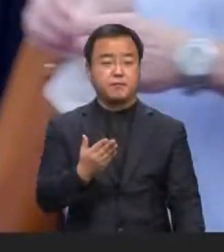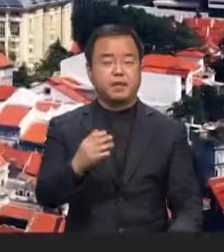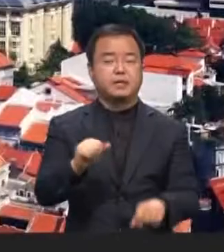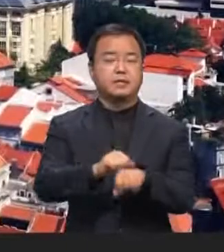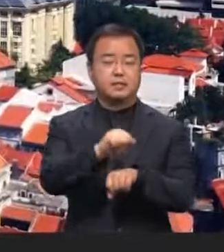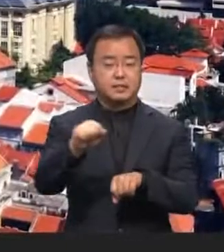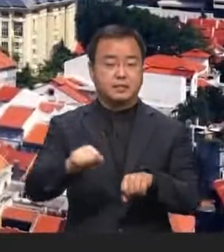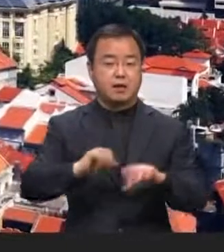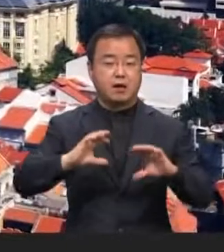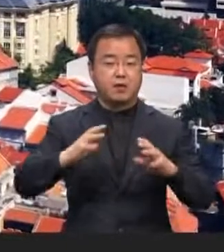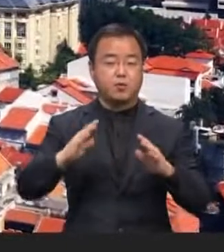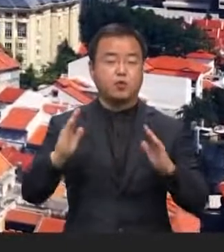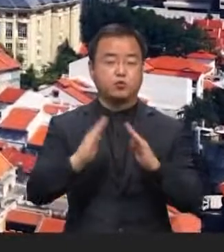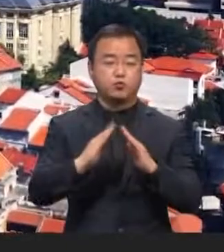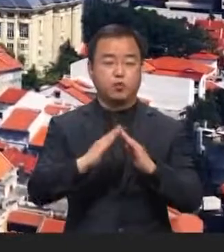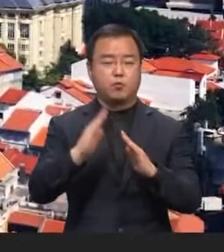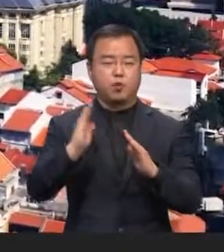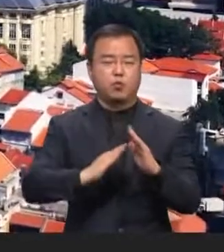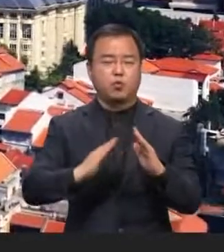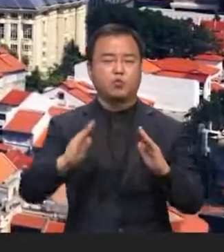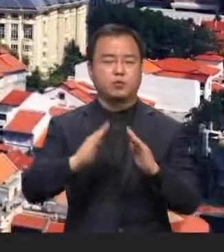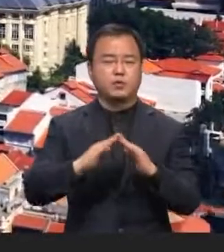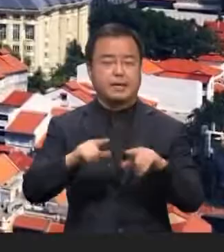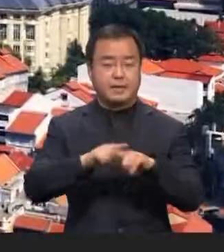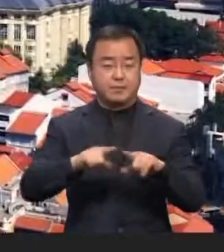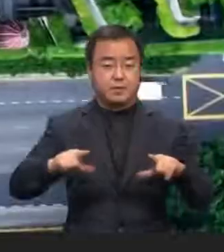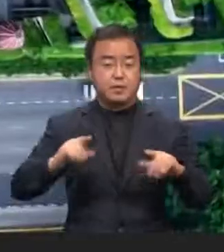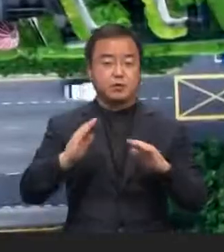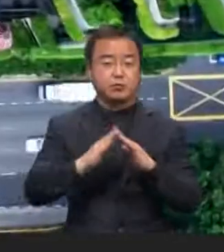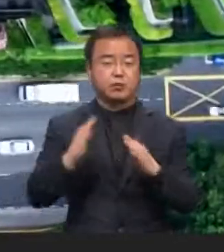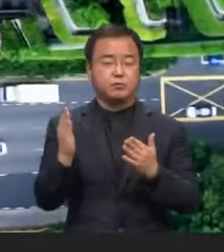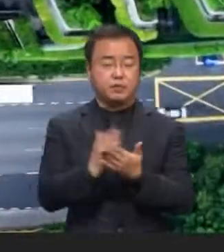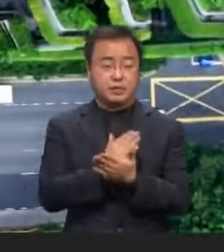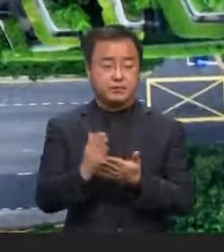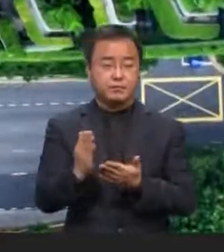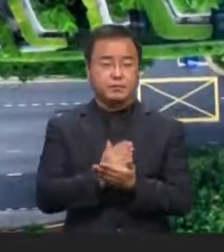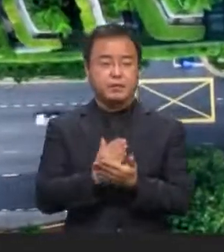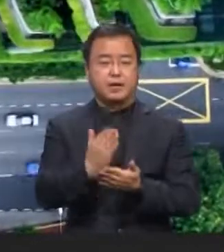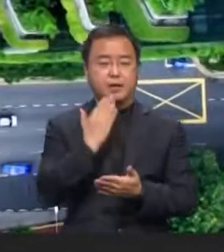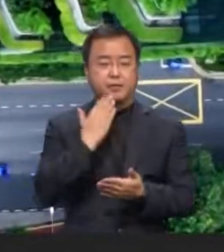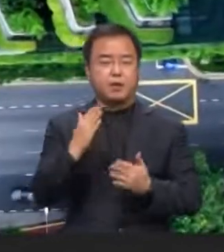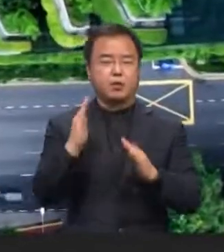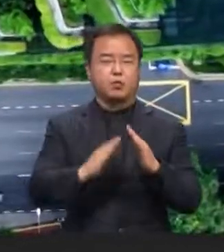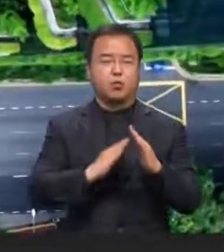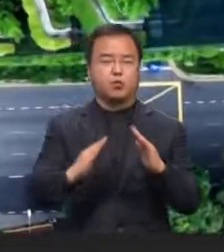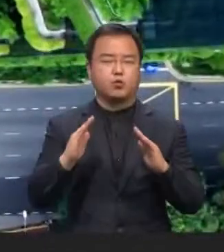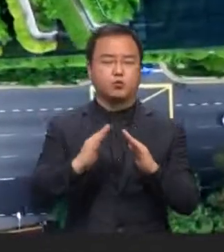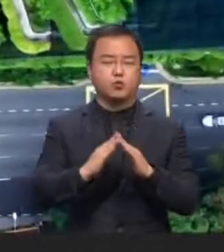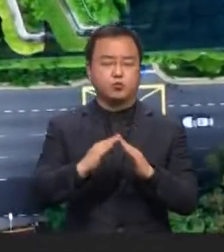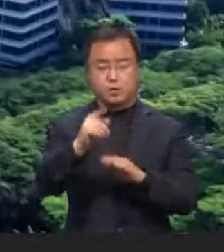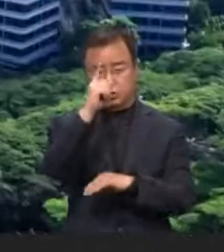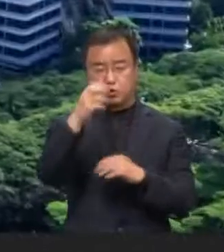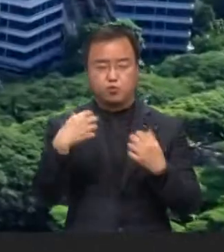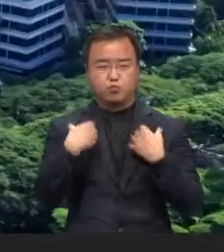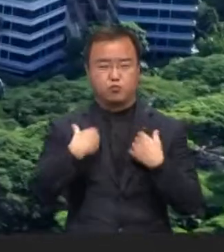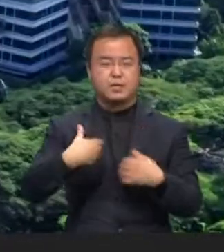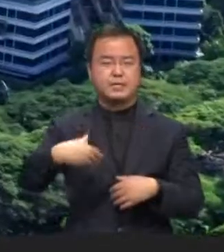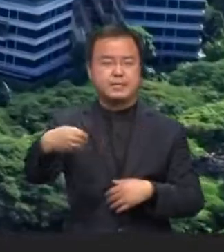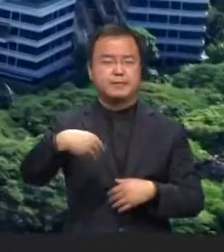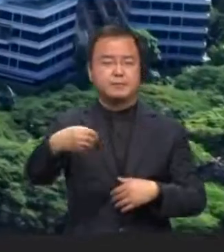싱가포르의 주택은 공공주택과 민간주택으로 나뉩니다. 공공주택은 정부 임대 아파트라고 볼 수